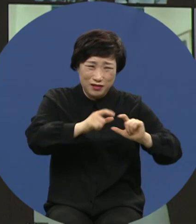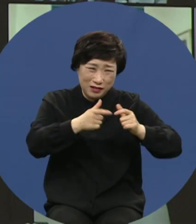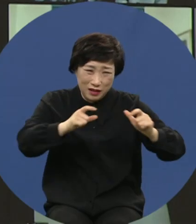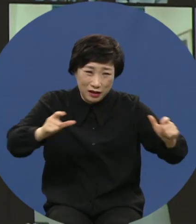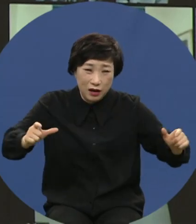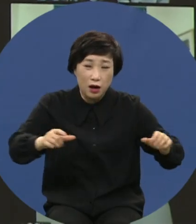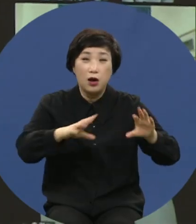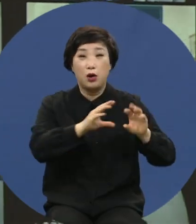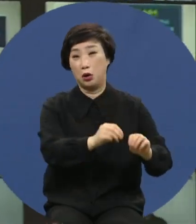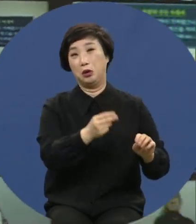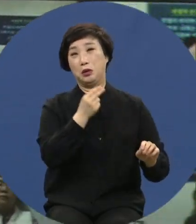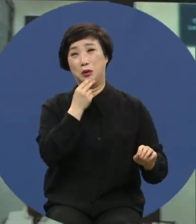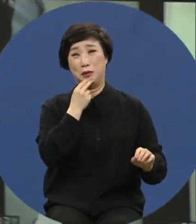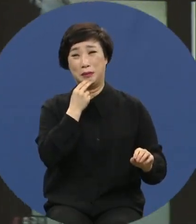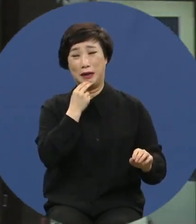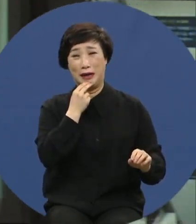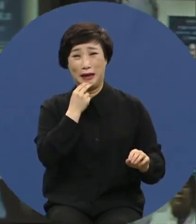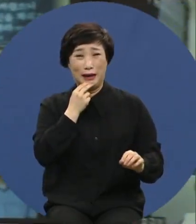곤토로 꺼지지 않는다.